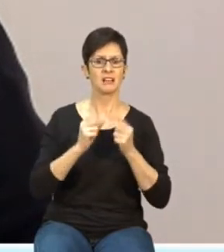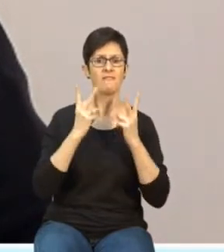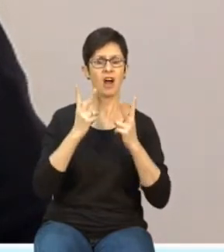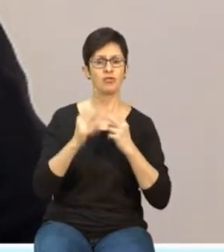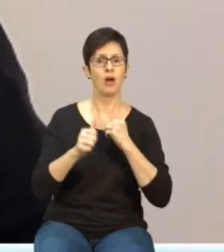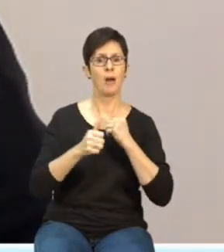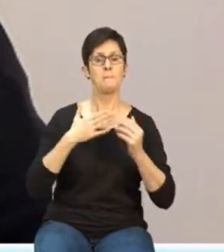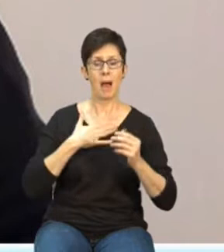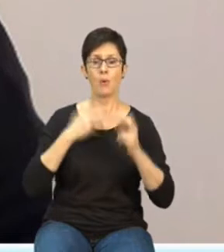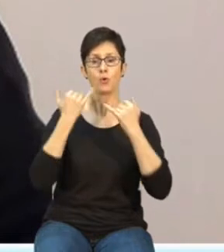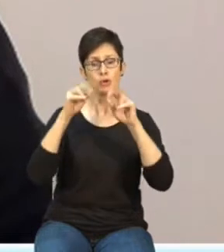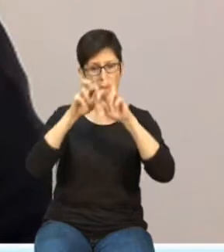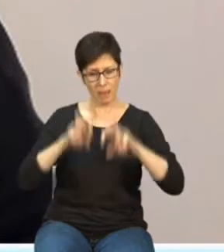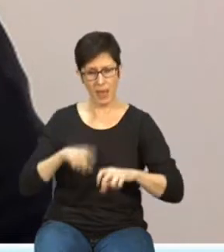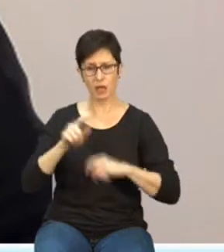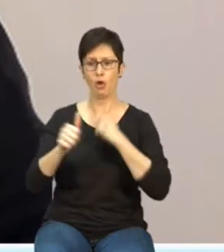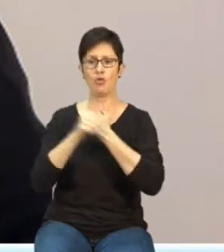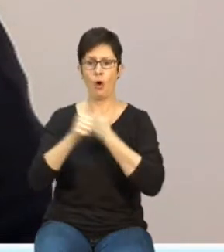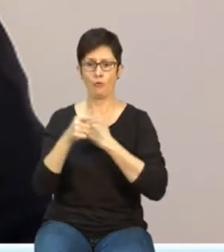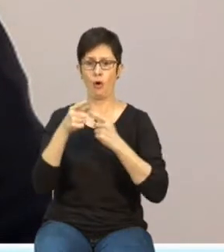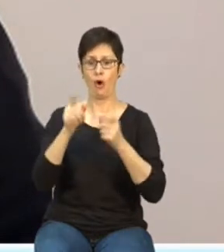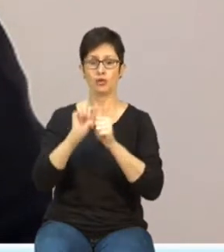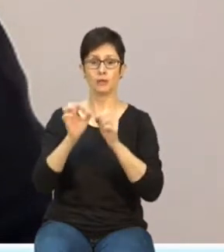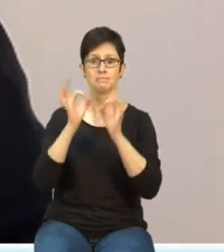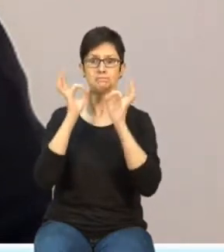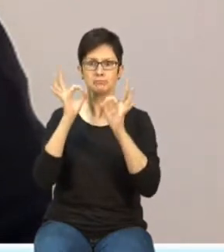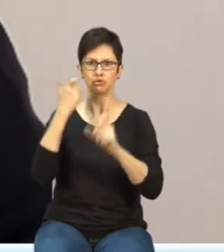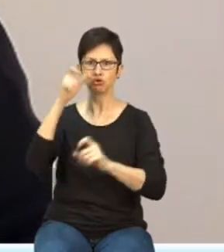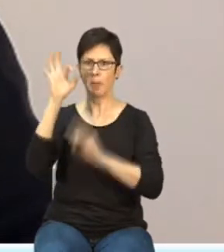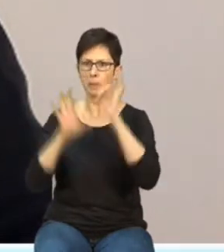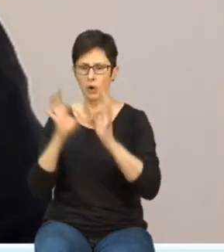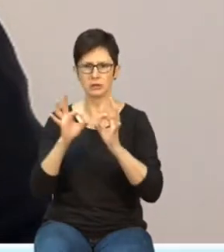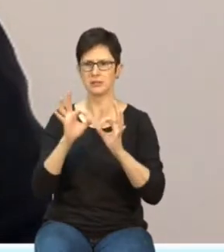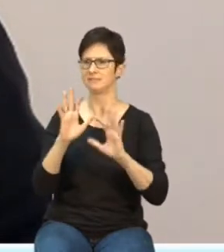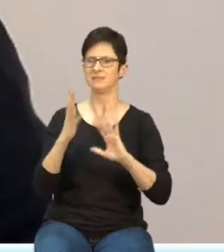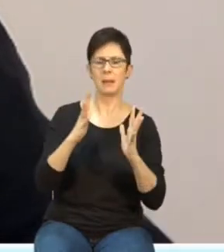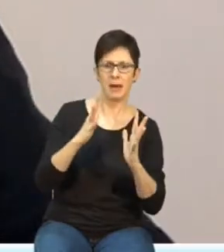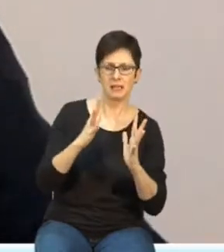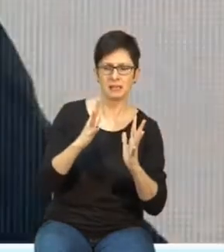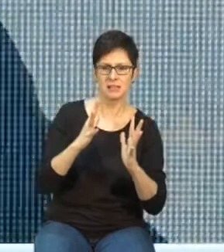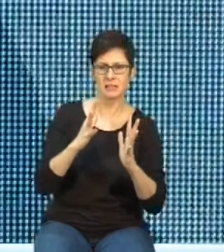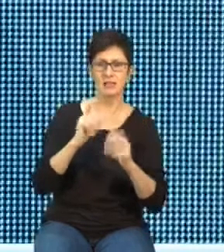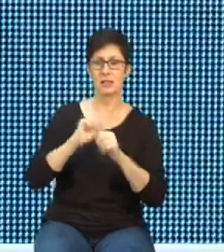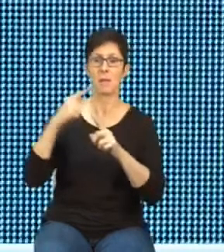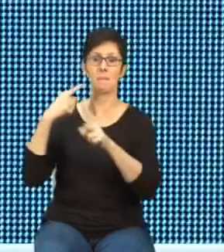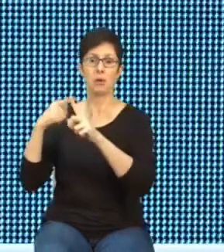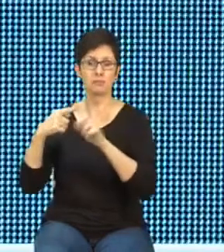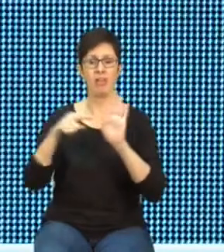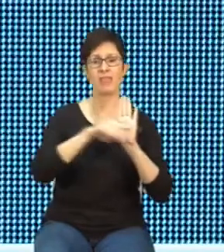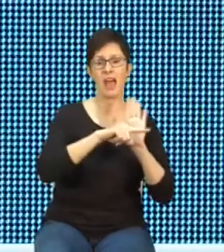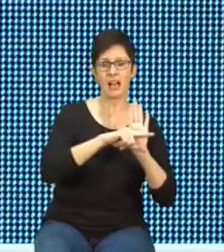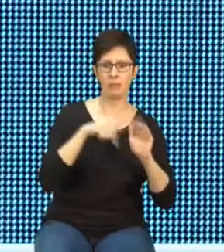różne badania które mogą wskazywać na istnienie dowodów pozytywnych i negatywnych